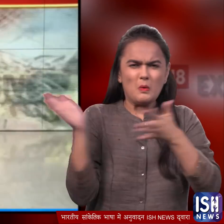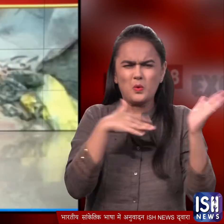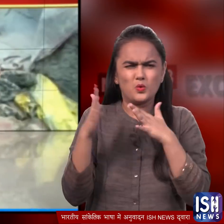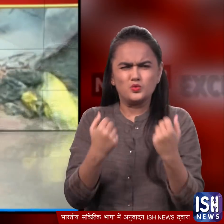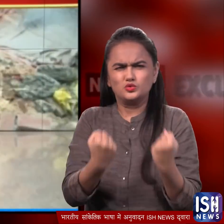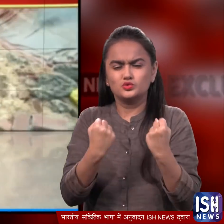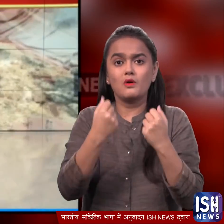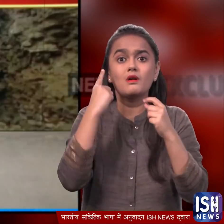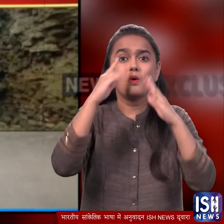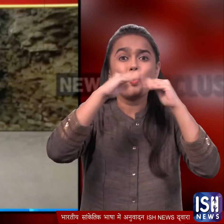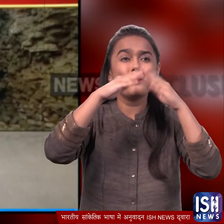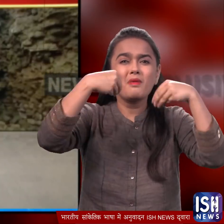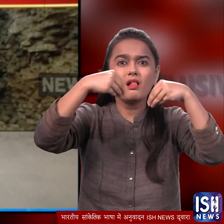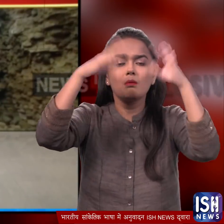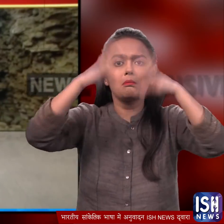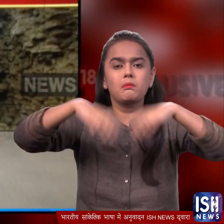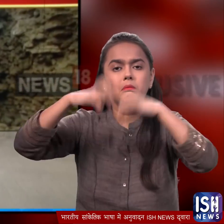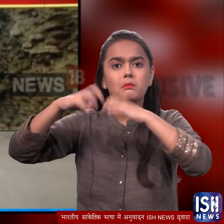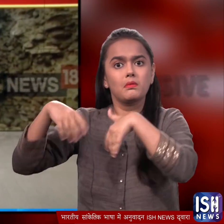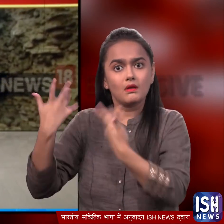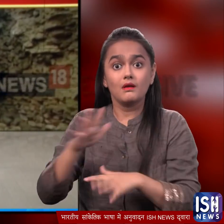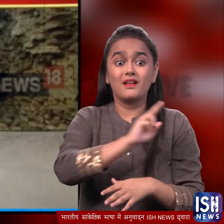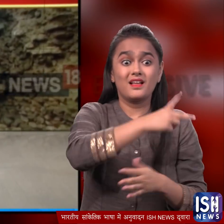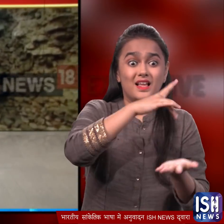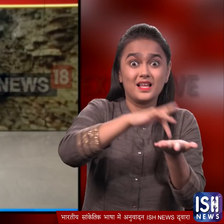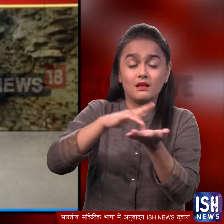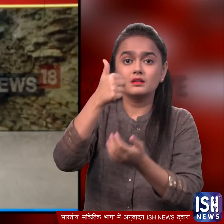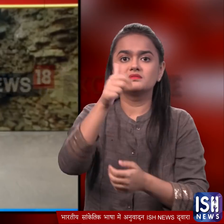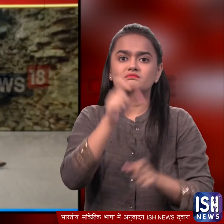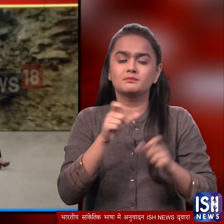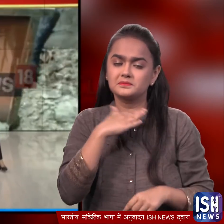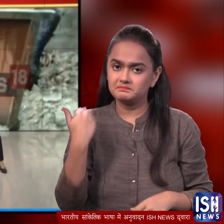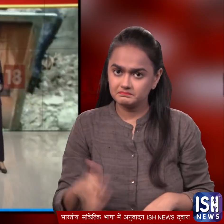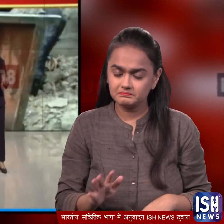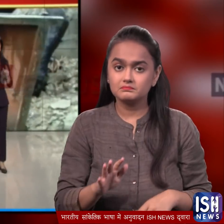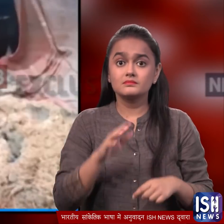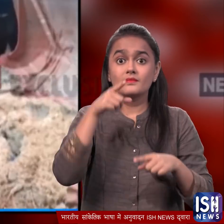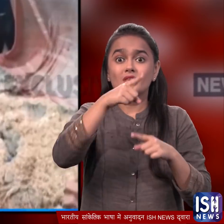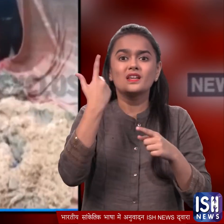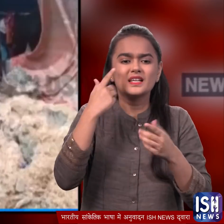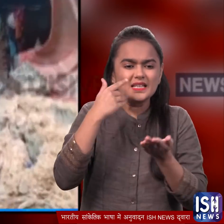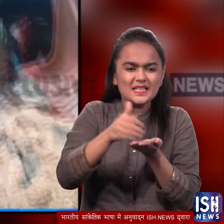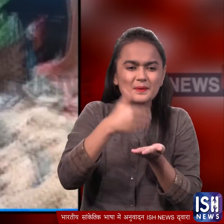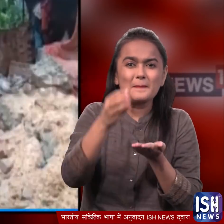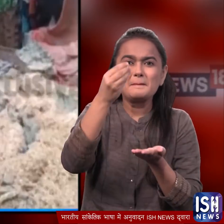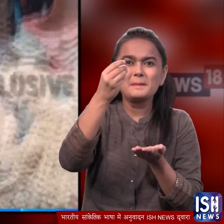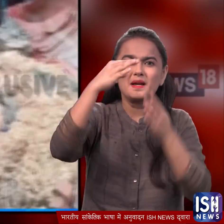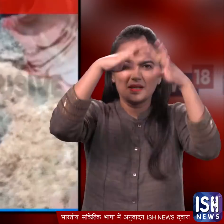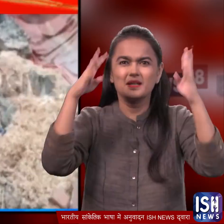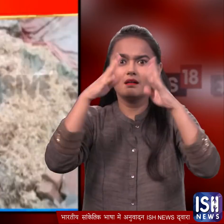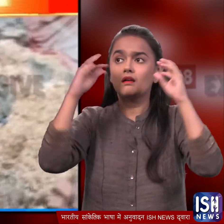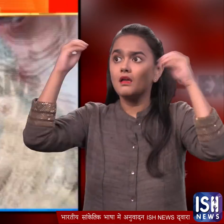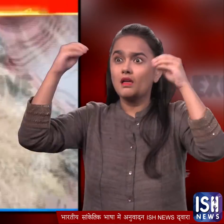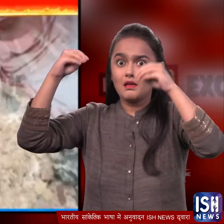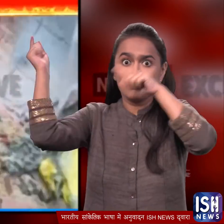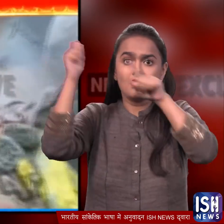से कई कच्चे मकान ढह गए। अलग अलग जगहों पर हुए इन हादसों में 6 लोगों की मौत हो गई, जिनके मिट्टी से बने मकान भारी बारिश के